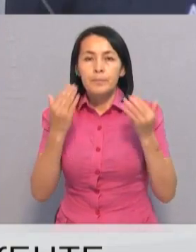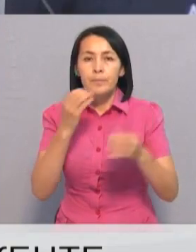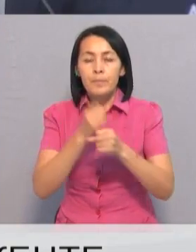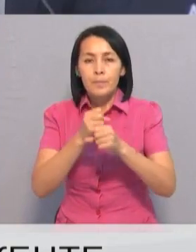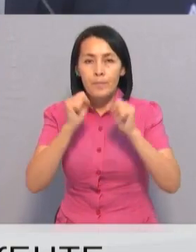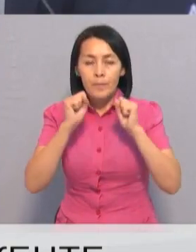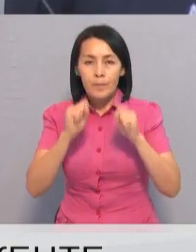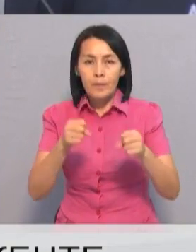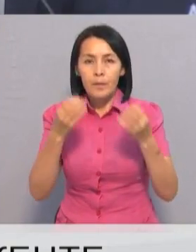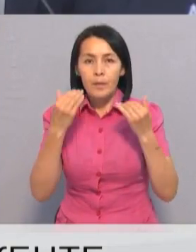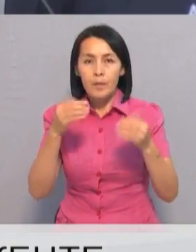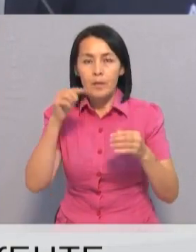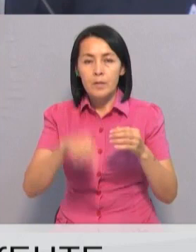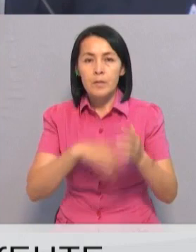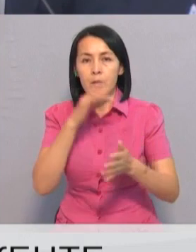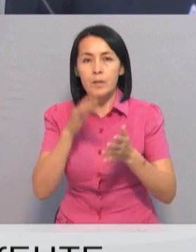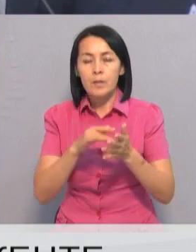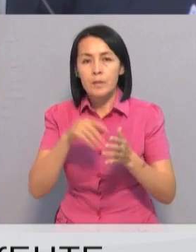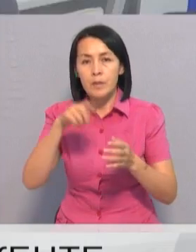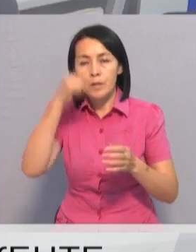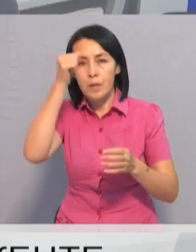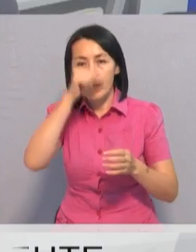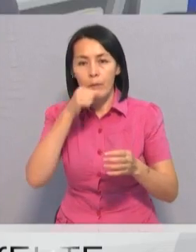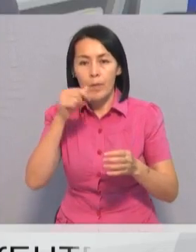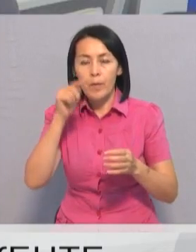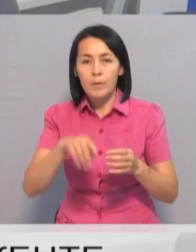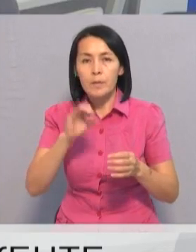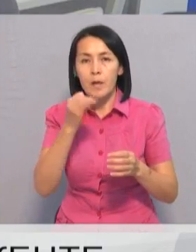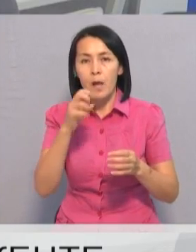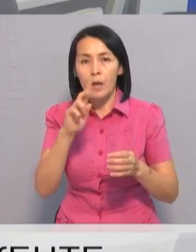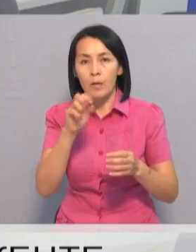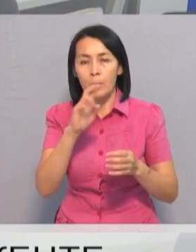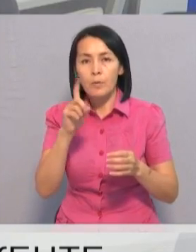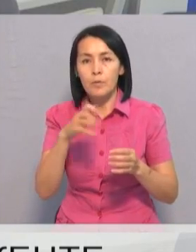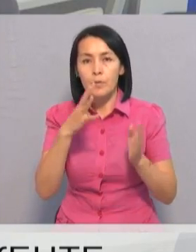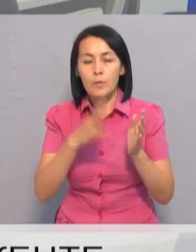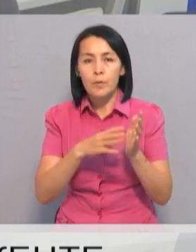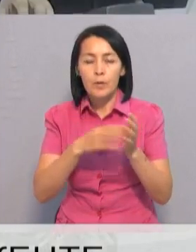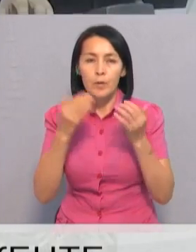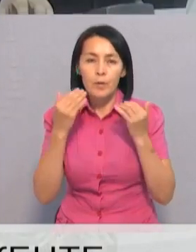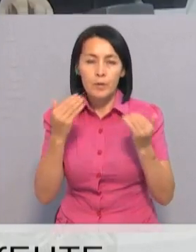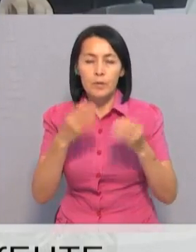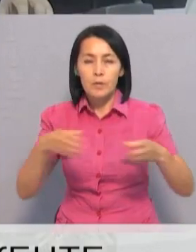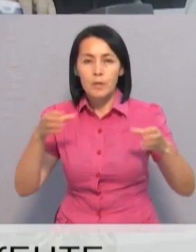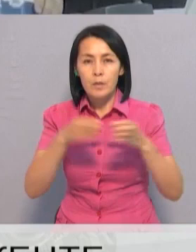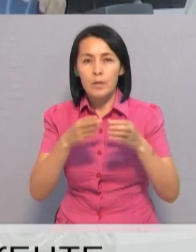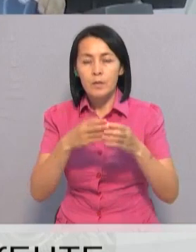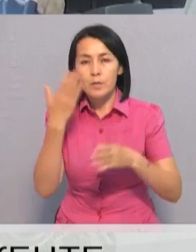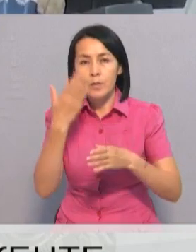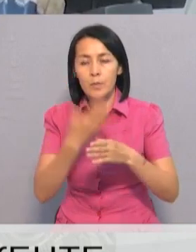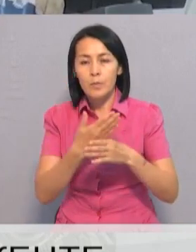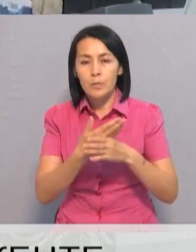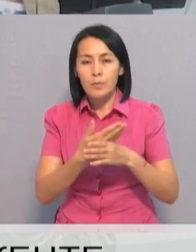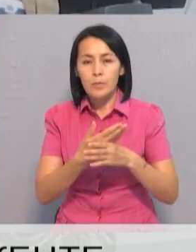использованию возможностей ситуационного центра. С этого года в систему IQMEG 109 интегрированы организации, оказывающие